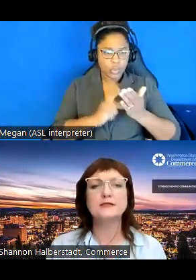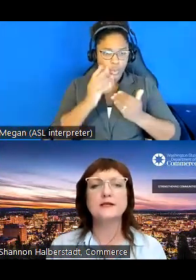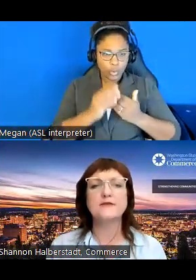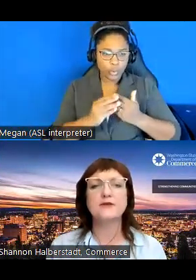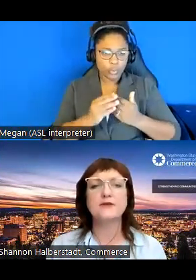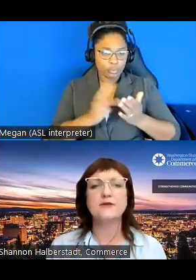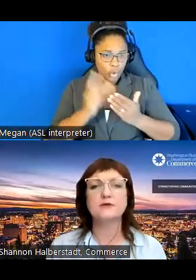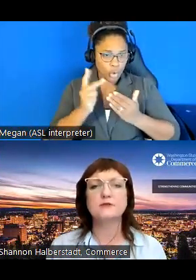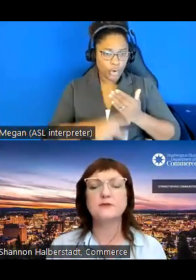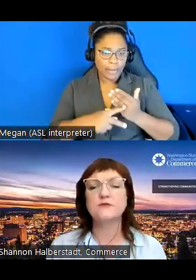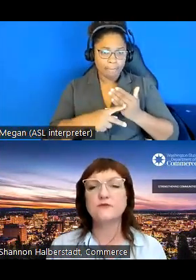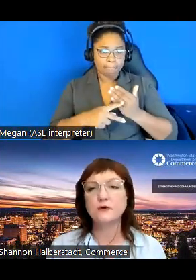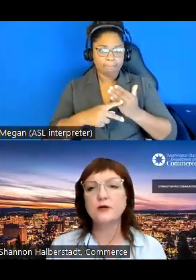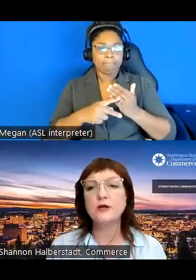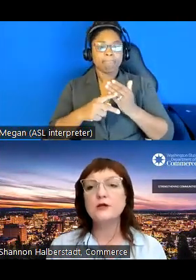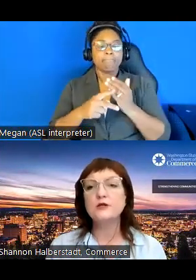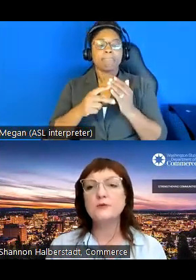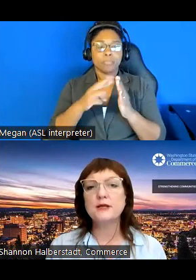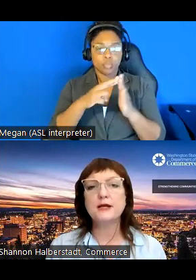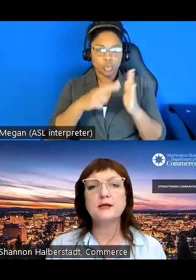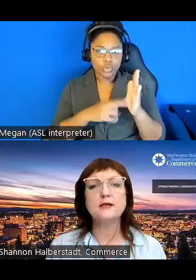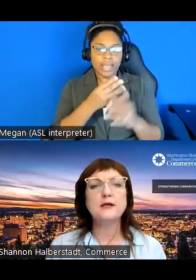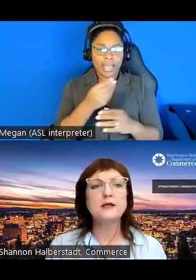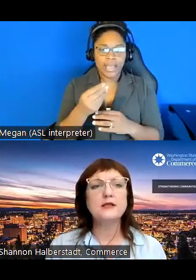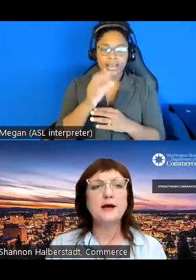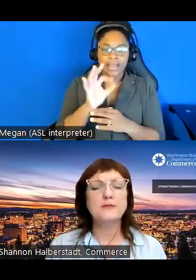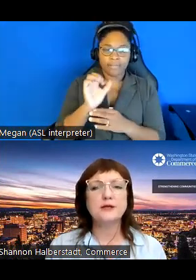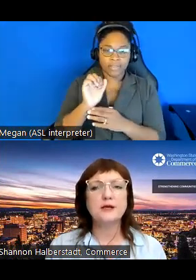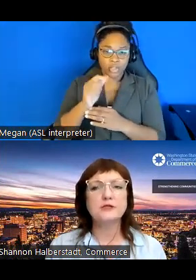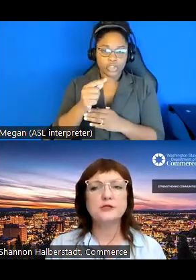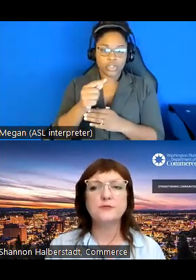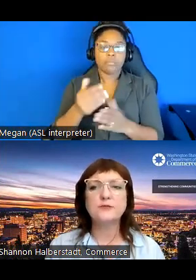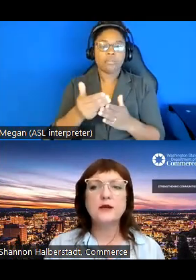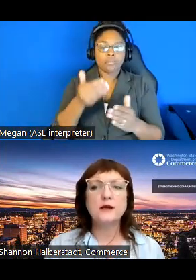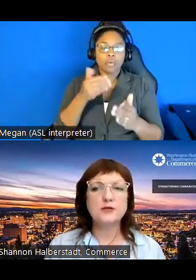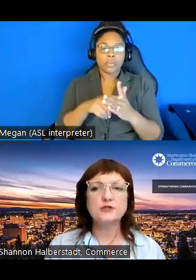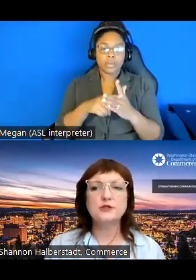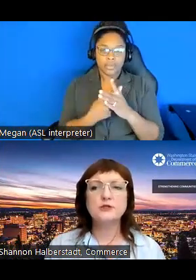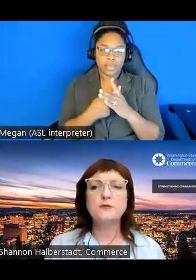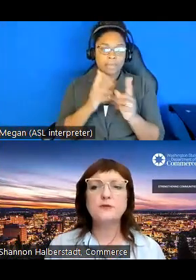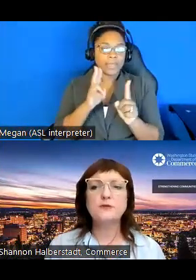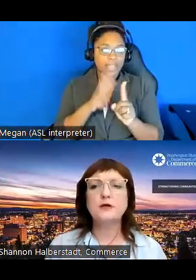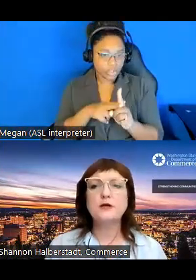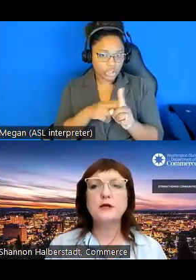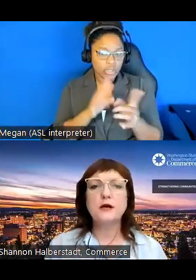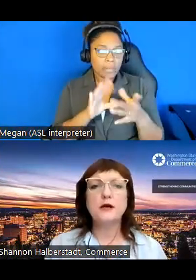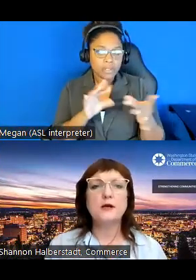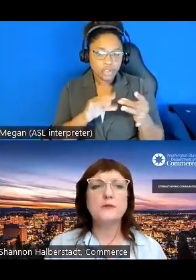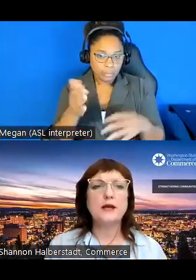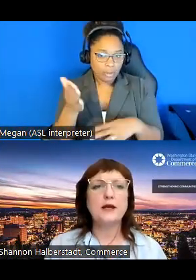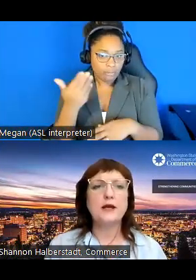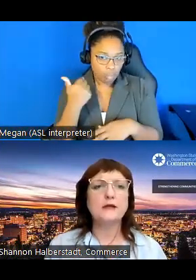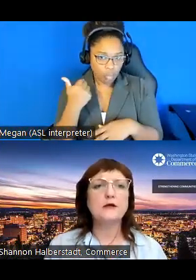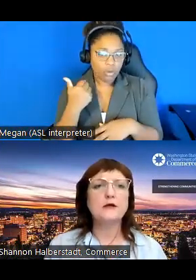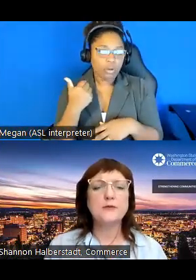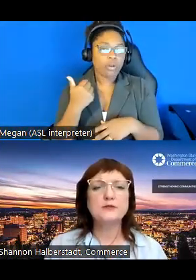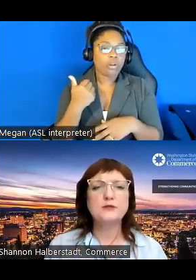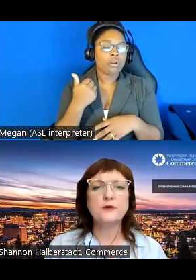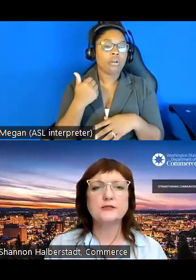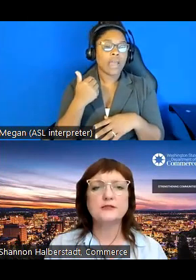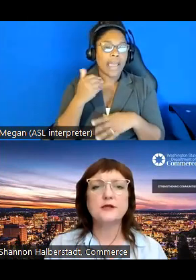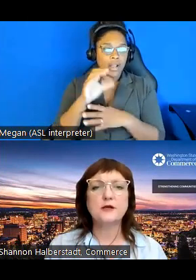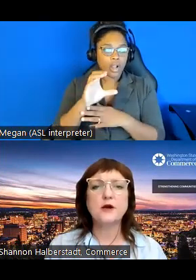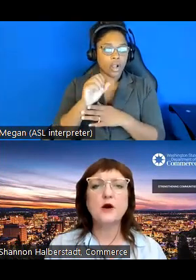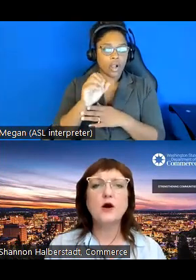신청서에 대해서 단계적으로 말씀을 드리겠습니다. 그 신청서를 시작하시기 전에 자주